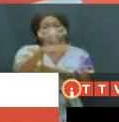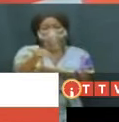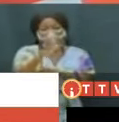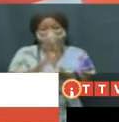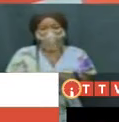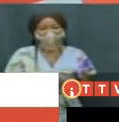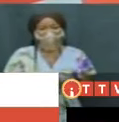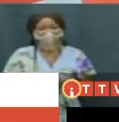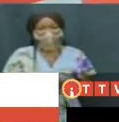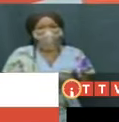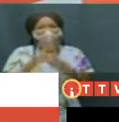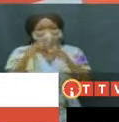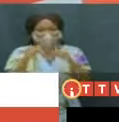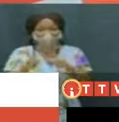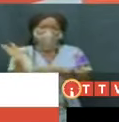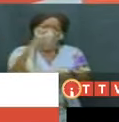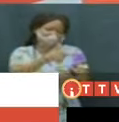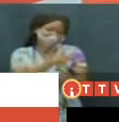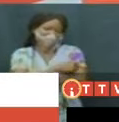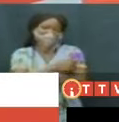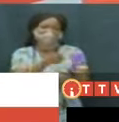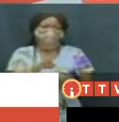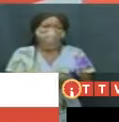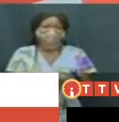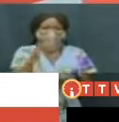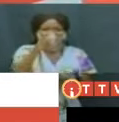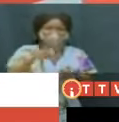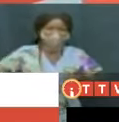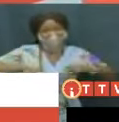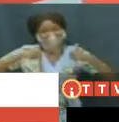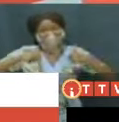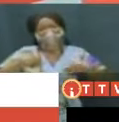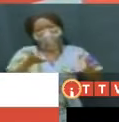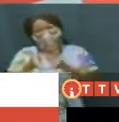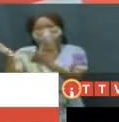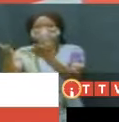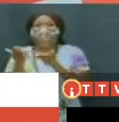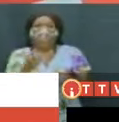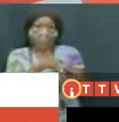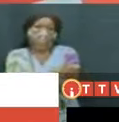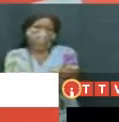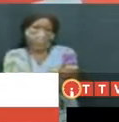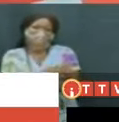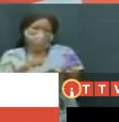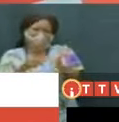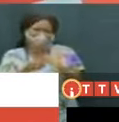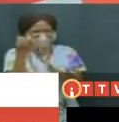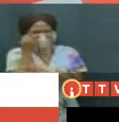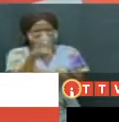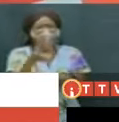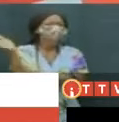panopa kwabwerano katemera mungachira nanga sindiye akubayanino katemera ndiye kuti zimene mwaziona wene pasimuzazionanso